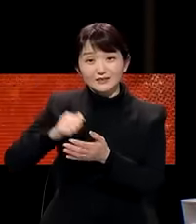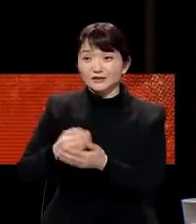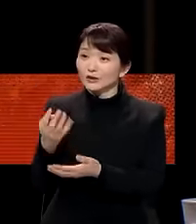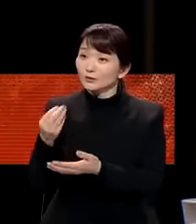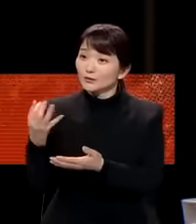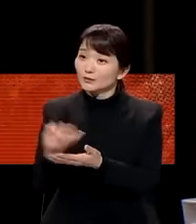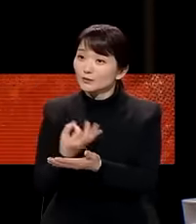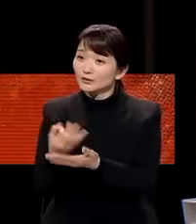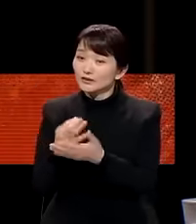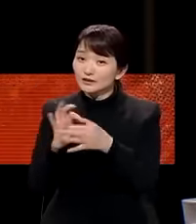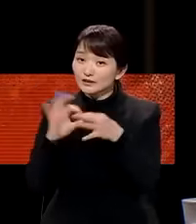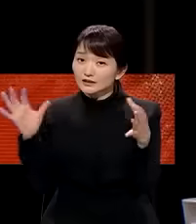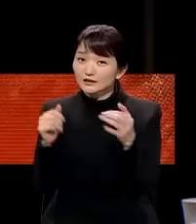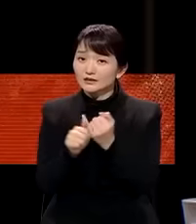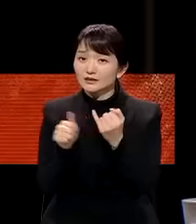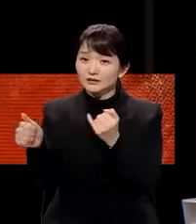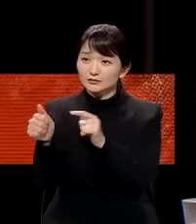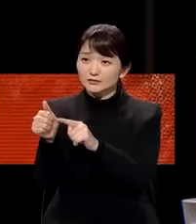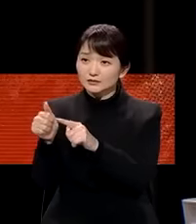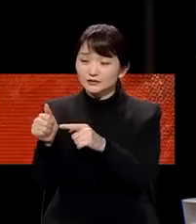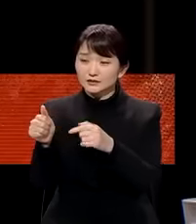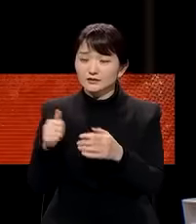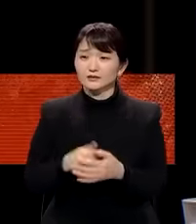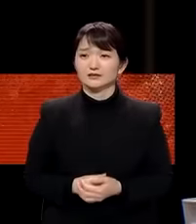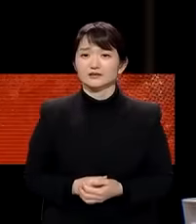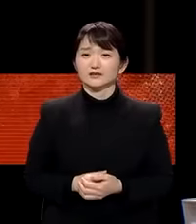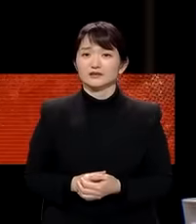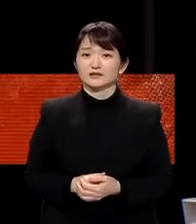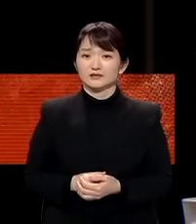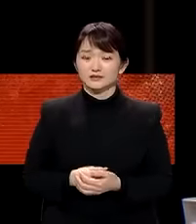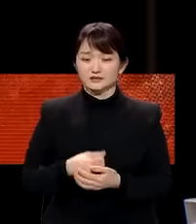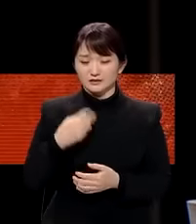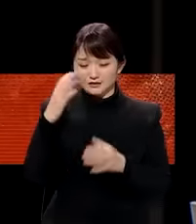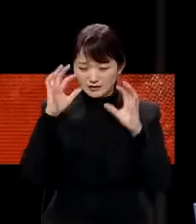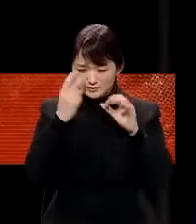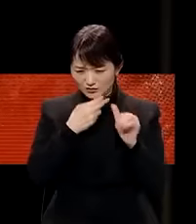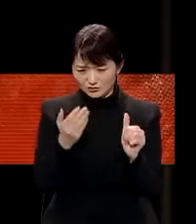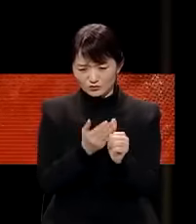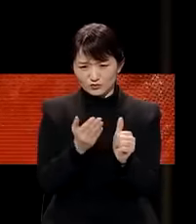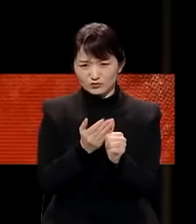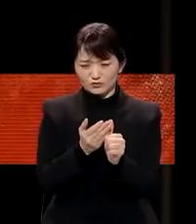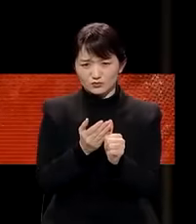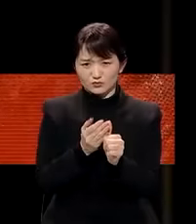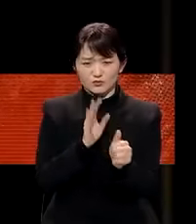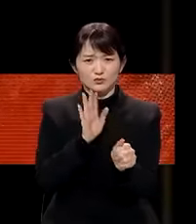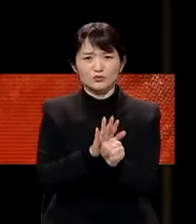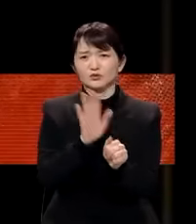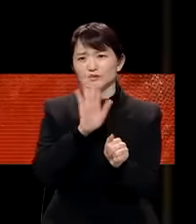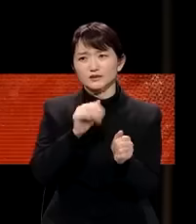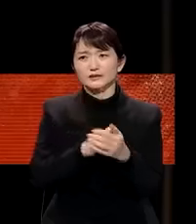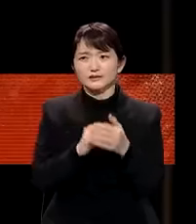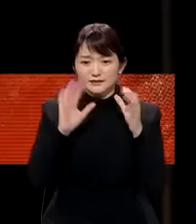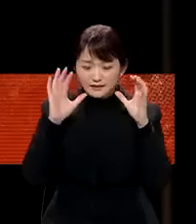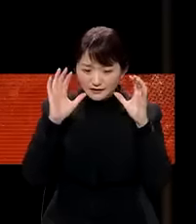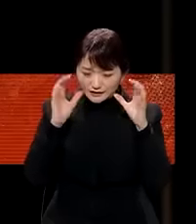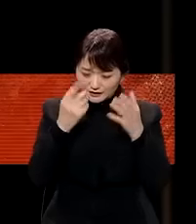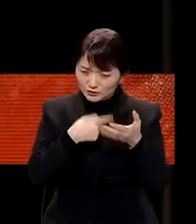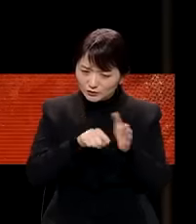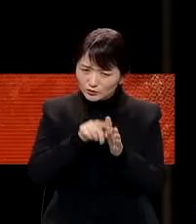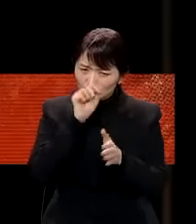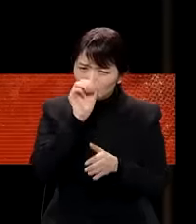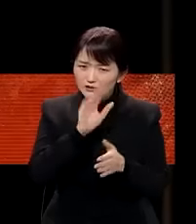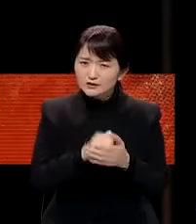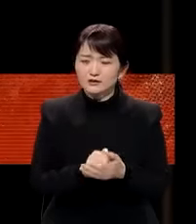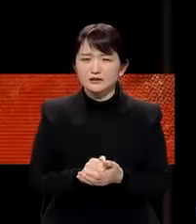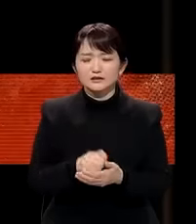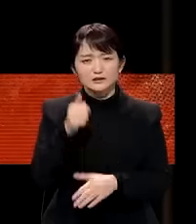떠나서이 남편이 어쨌든 아이 아빠가 육아에 일절 참여를 안 한다는 거는 아이를 위해서도 좀 좋지 않지 않나 나중에 혹시나